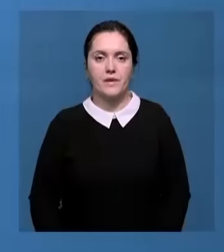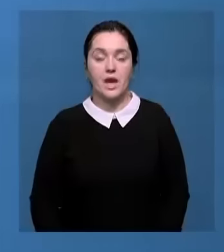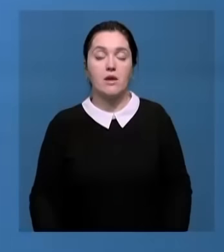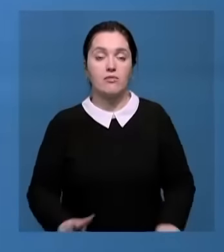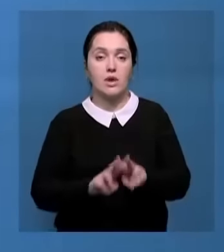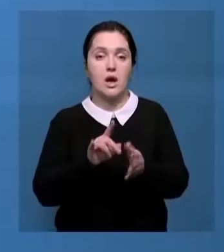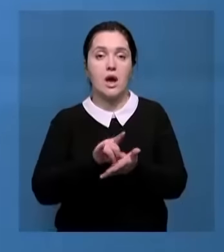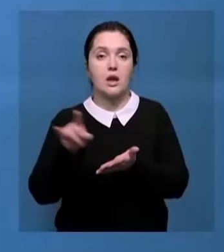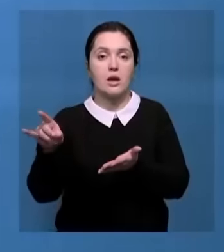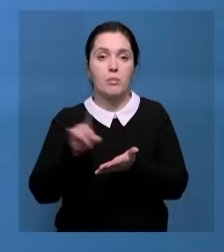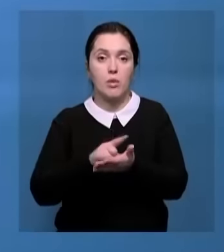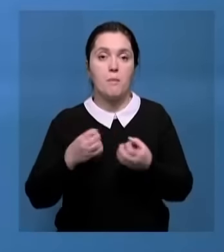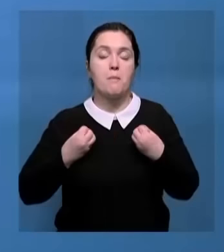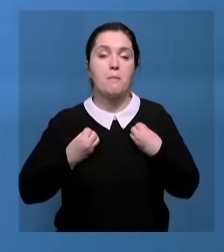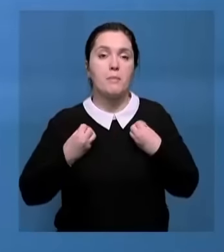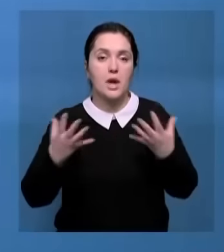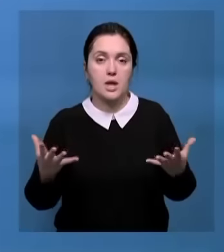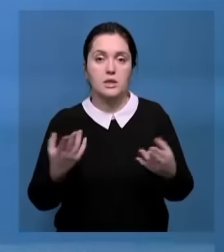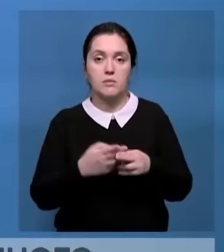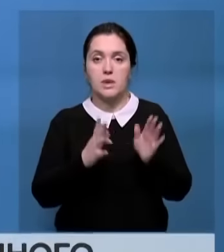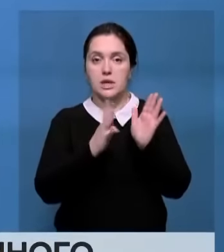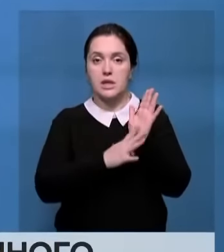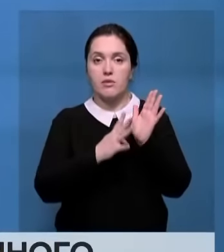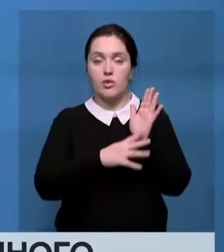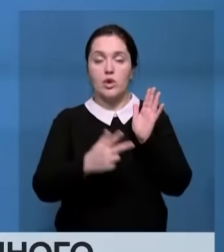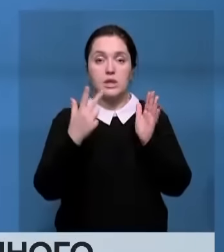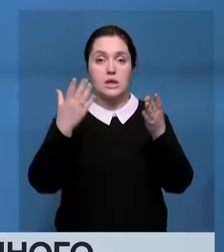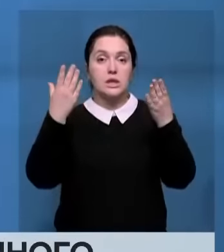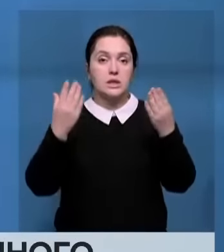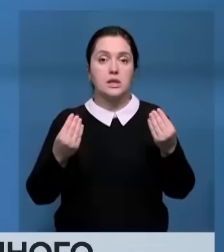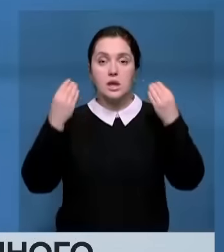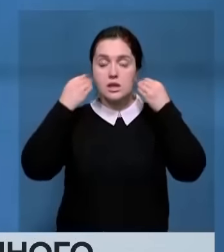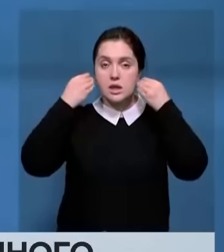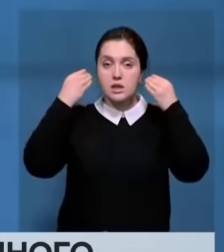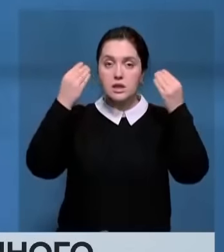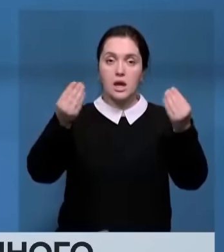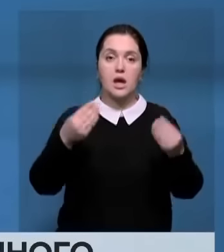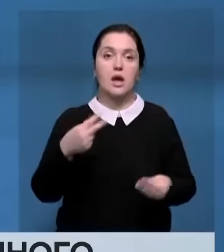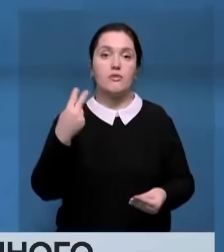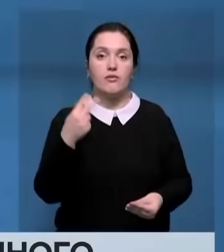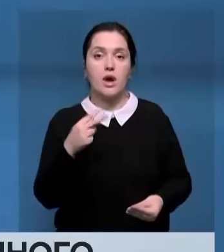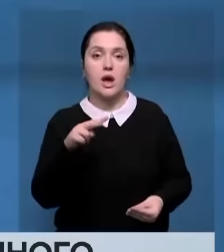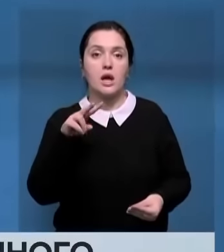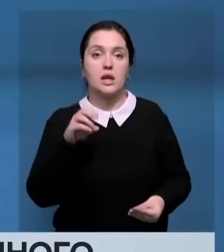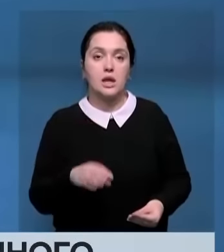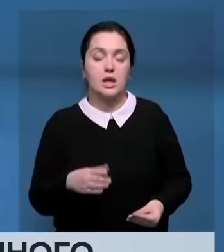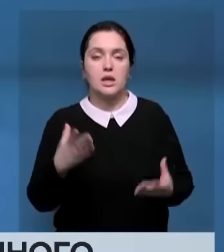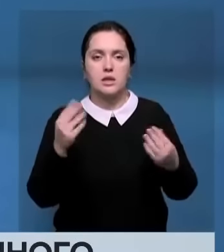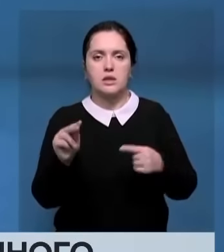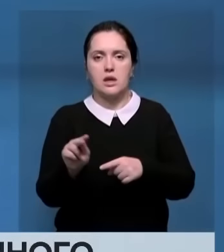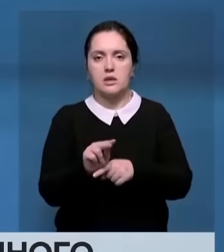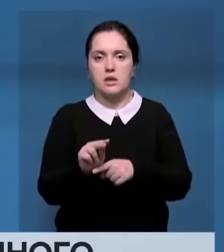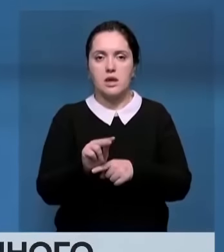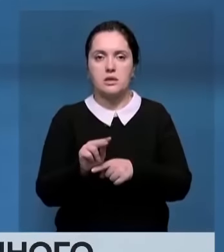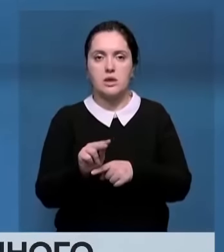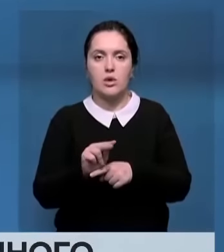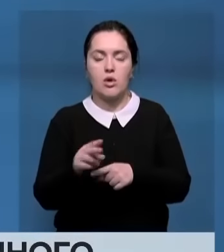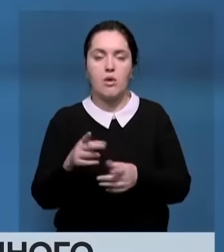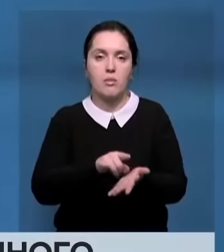В столичном аэропорту сегодня праздник. Воздушная гавань отмечает 93-й день рождения и 20-летие со